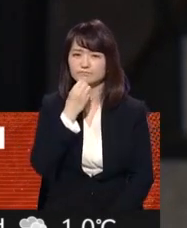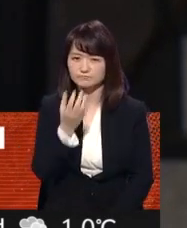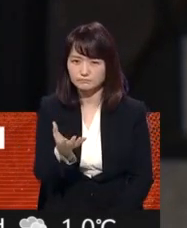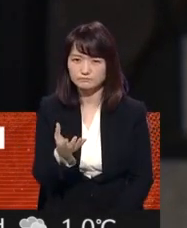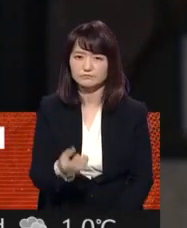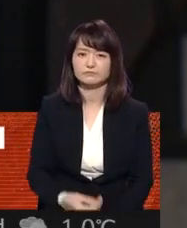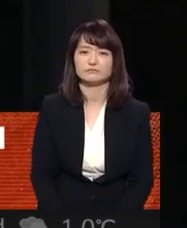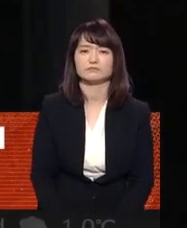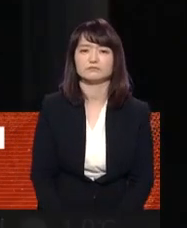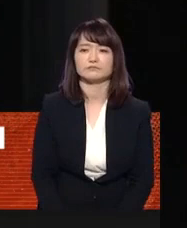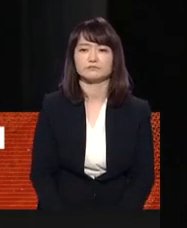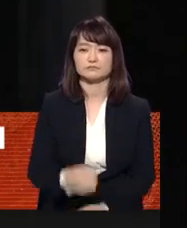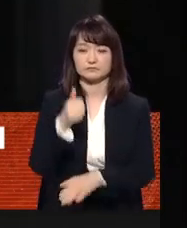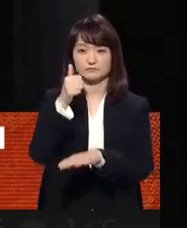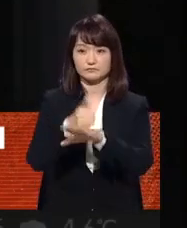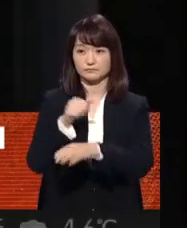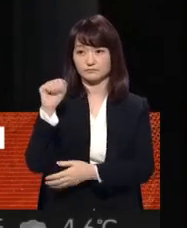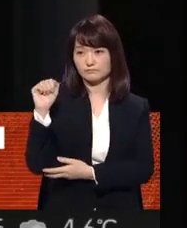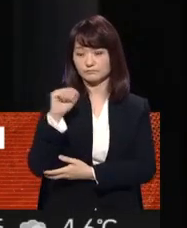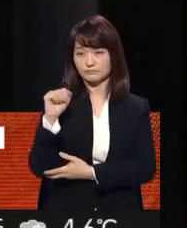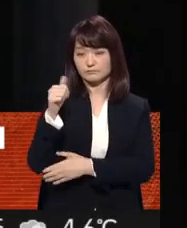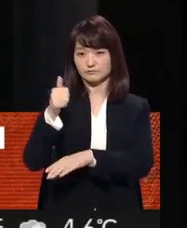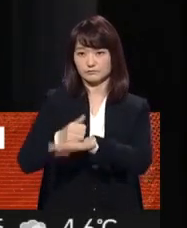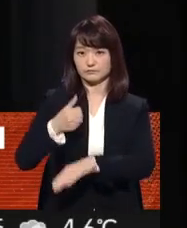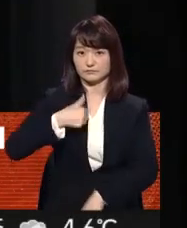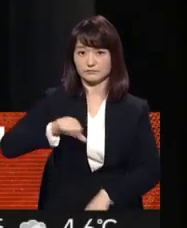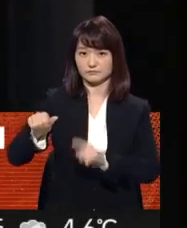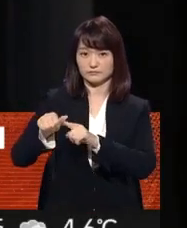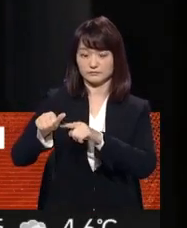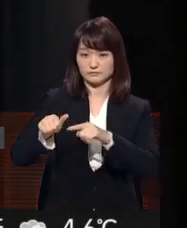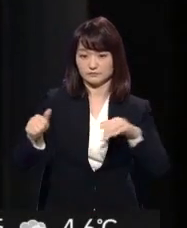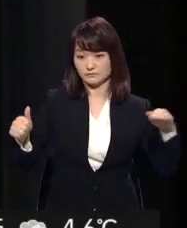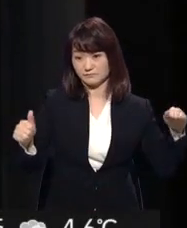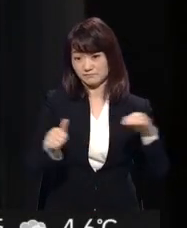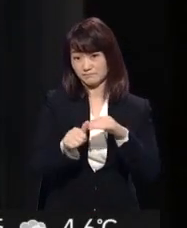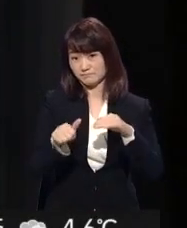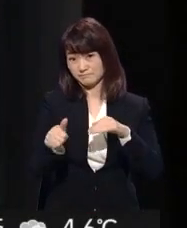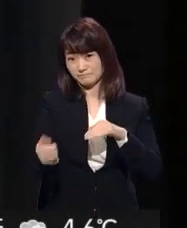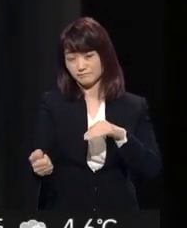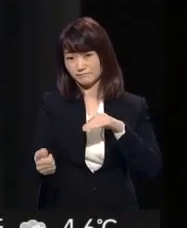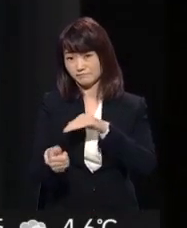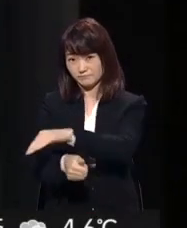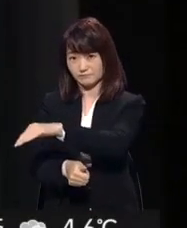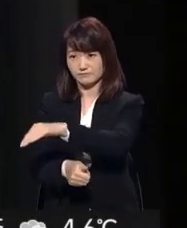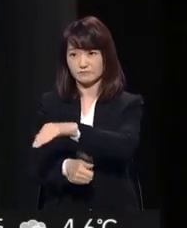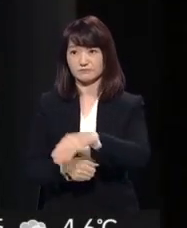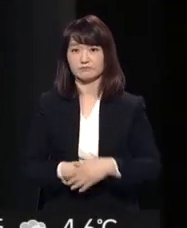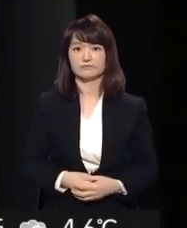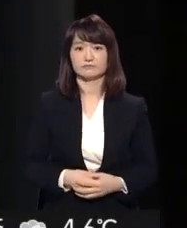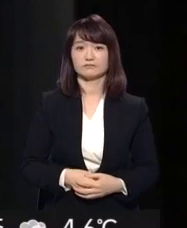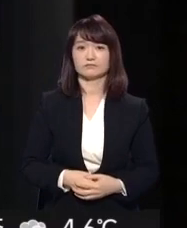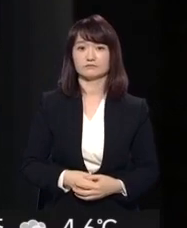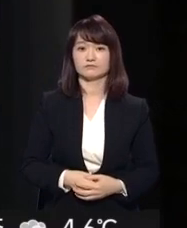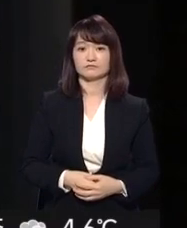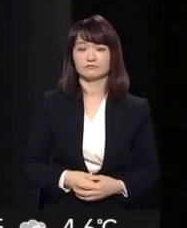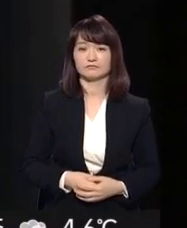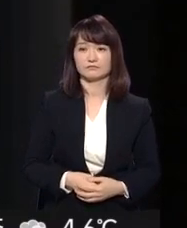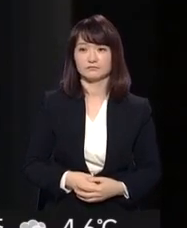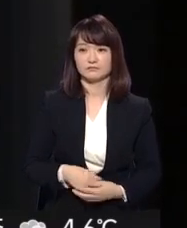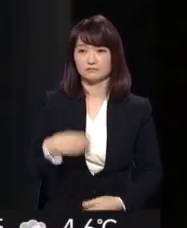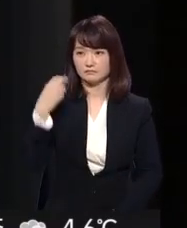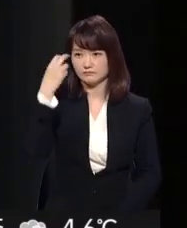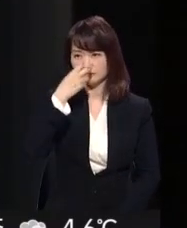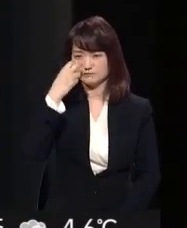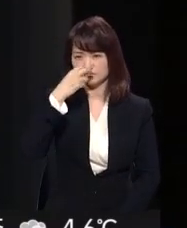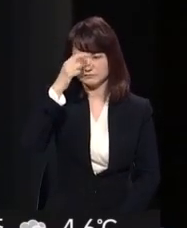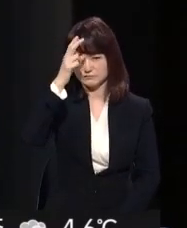아 결국 그 운전병 막내아들이 뺑소니 범이었던 건데 와 진짜 당시 수사